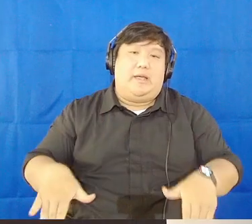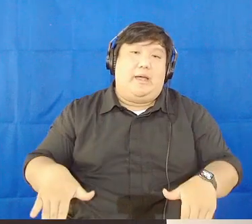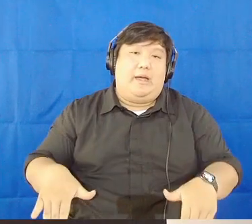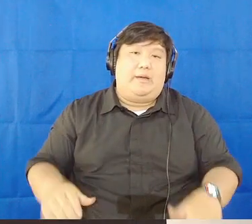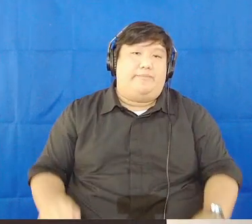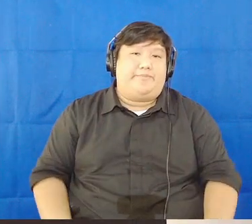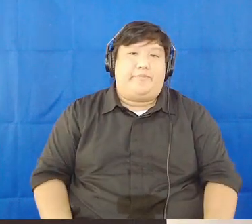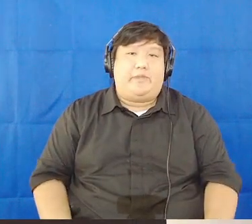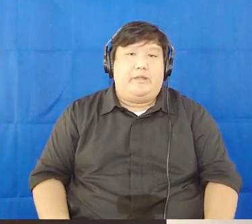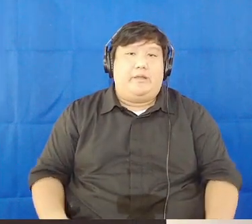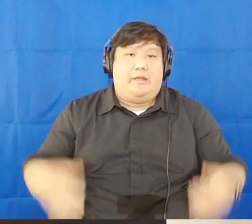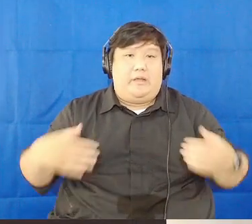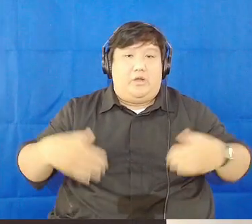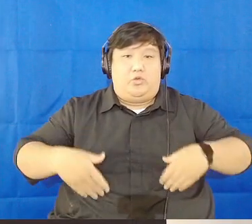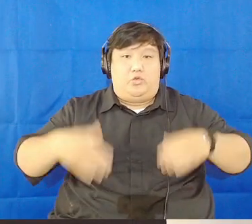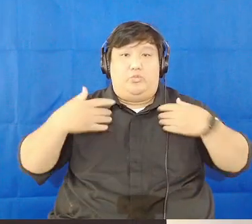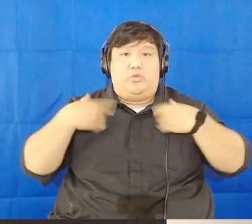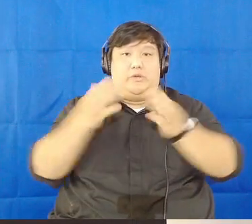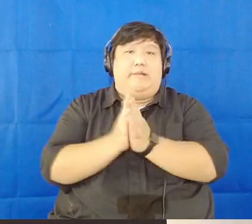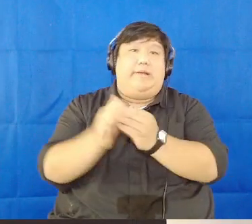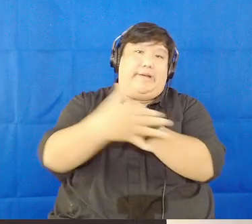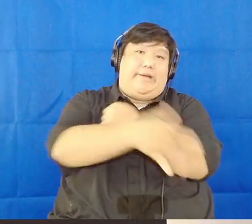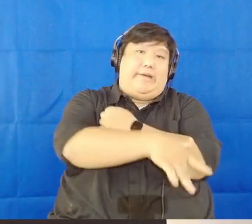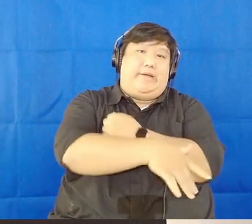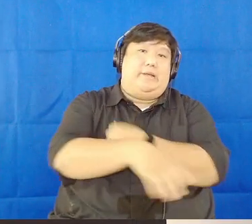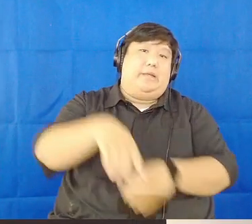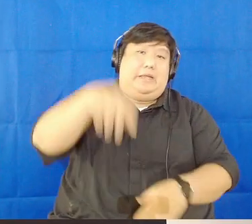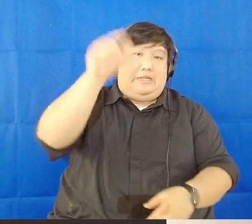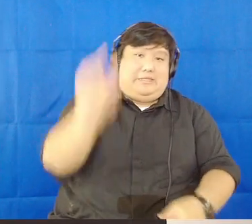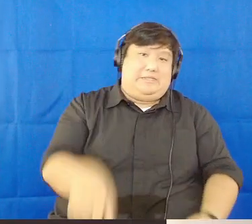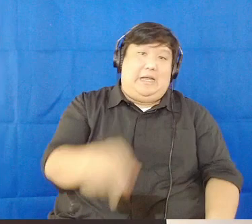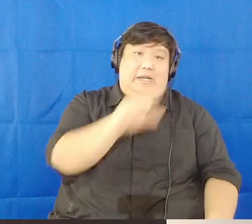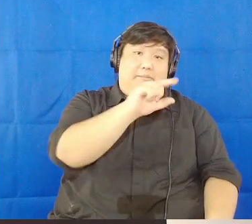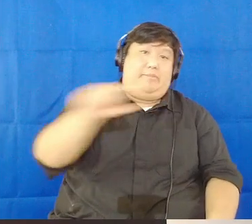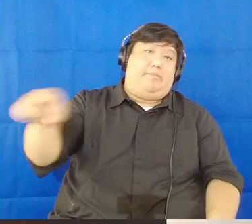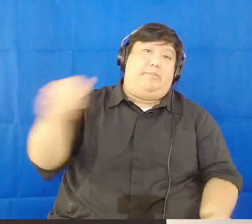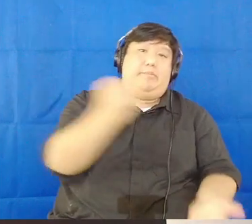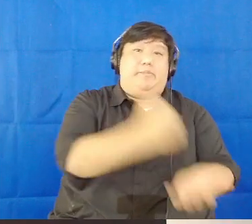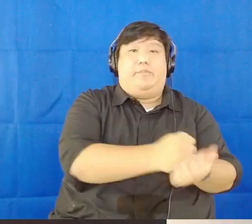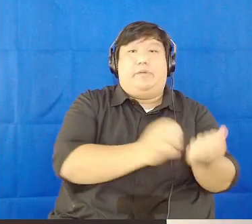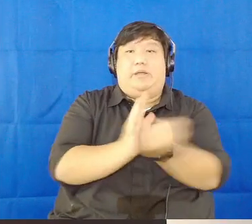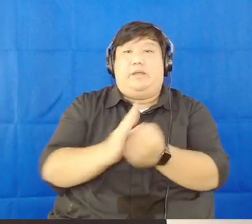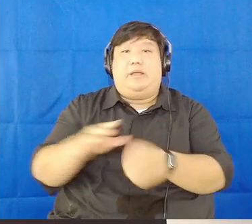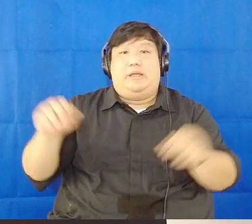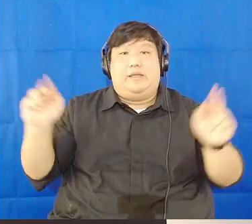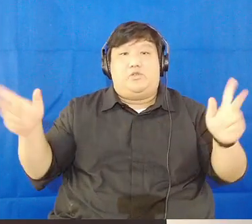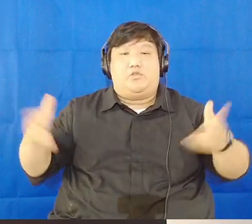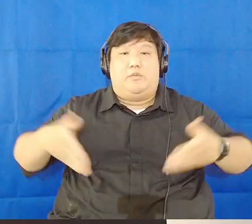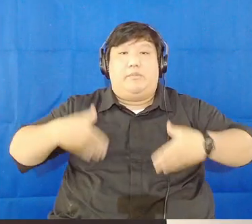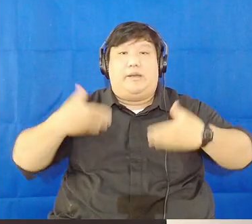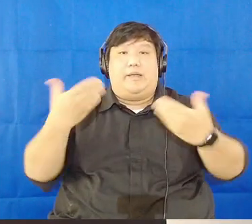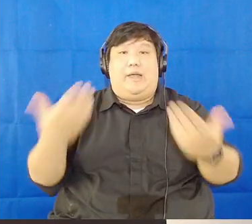dan darah, karena di salib itu Yesus sungguh-sungguh memberikan tubuhnya dan juga memberikan darahnya